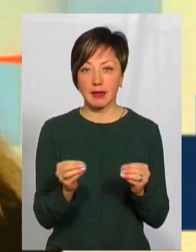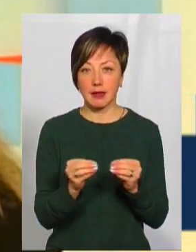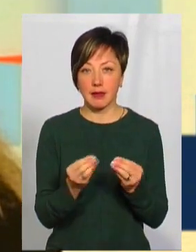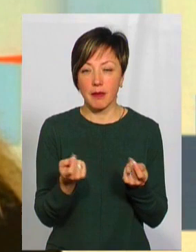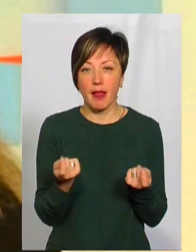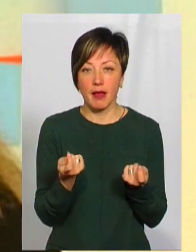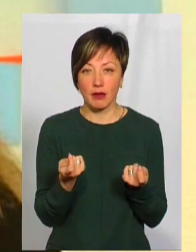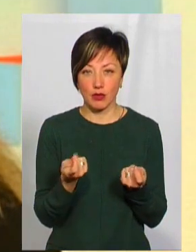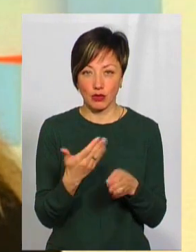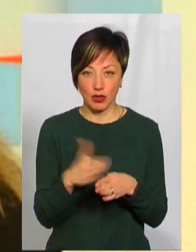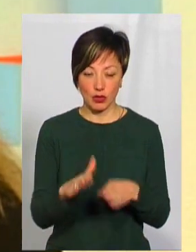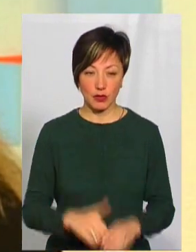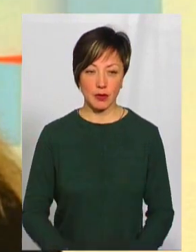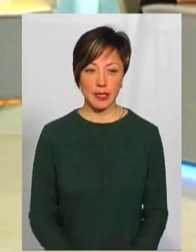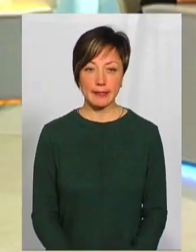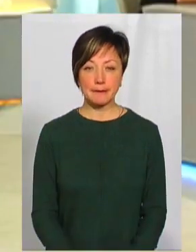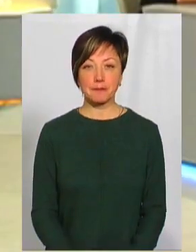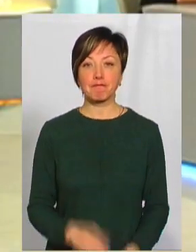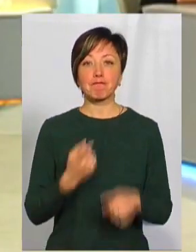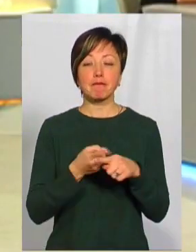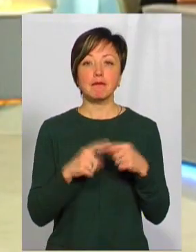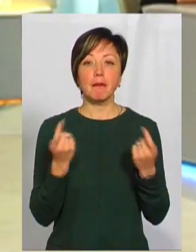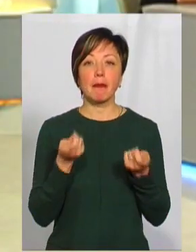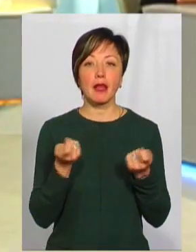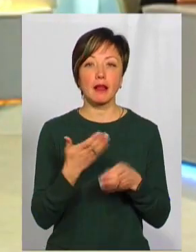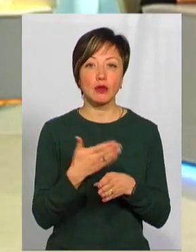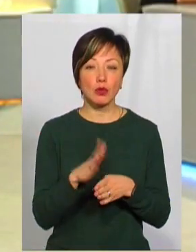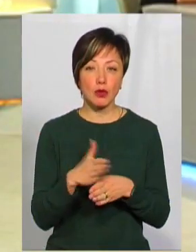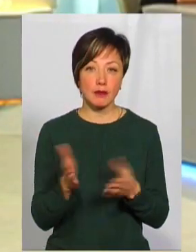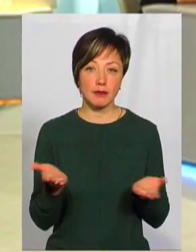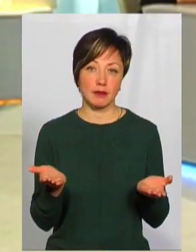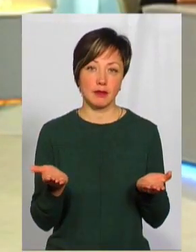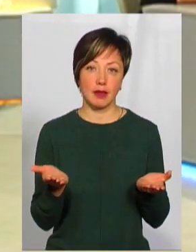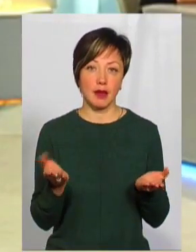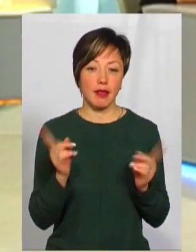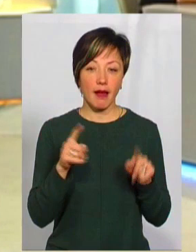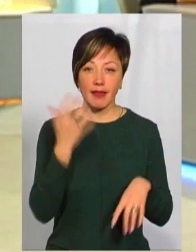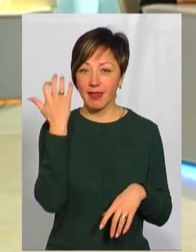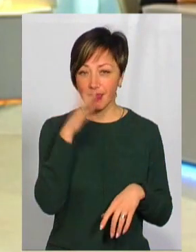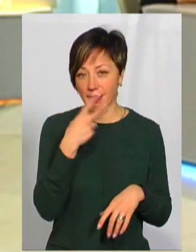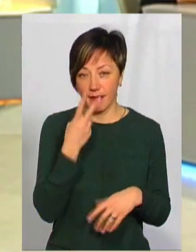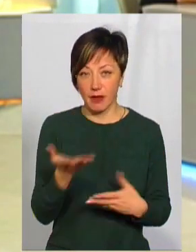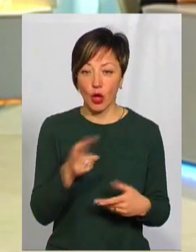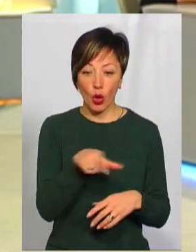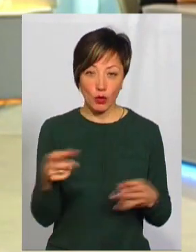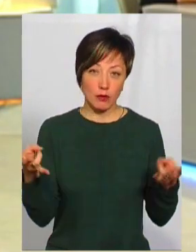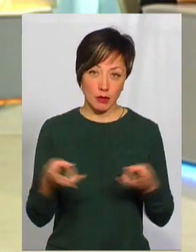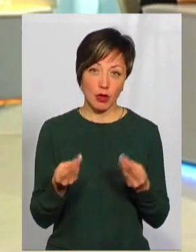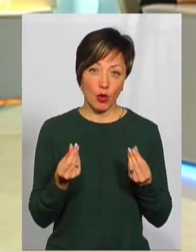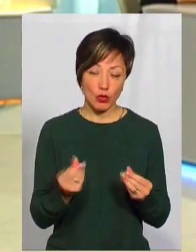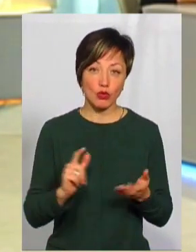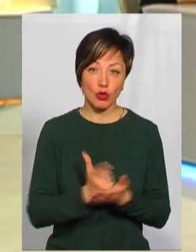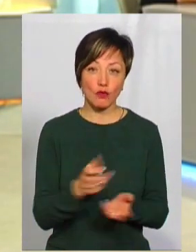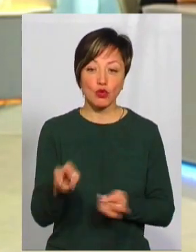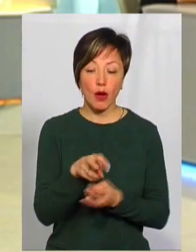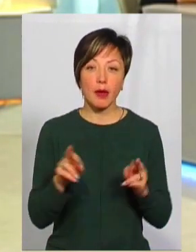на маленьку-маленьку дольку. І ця маленька-маленька долька, ну, навіть не видно. А людям знов потрібні кошти, так. І ми